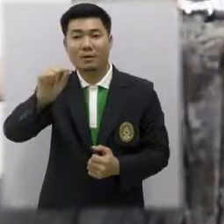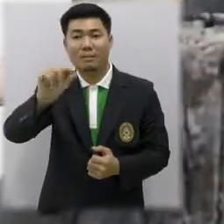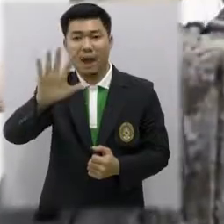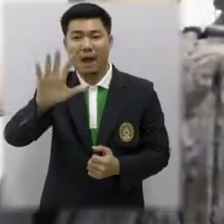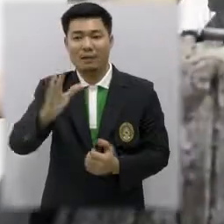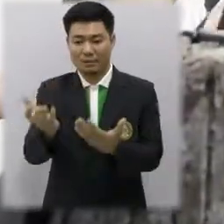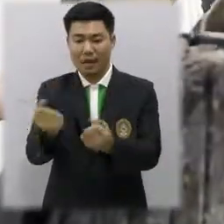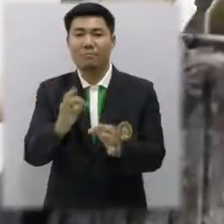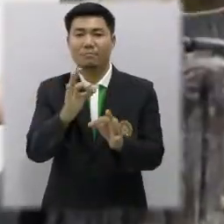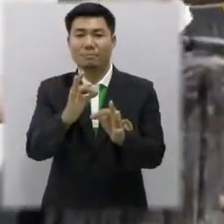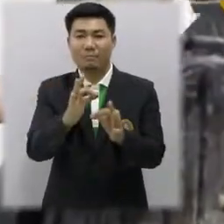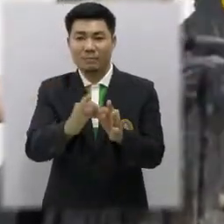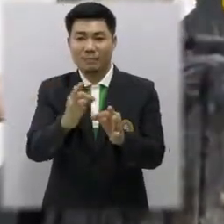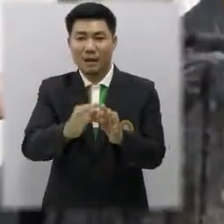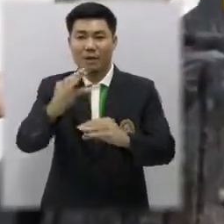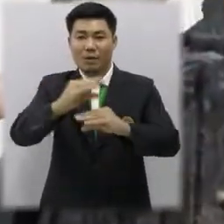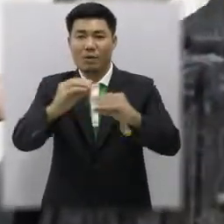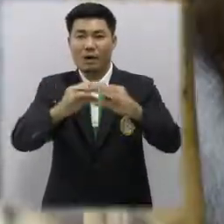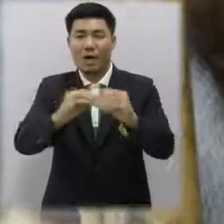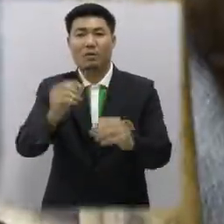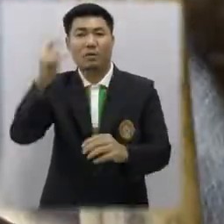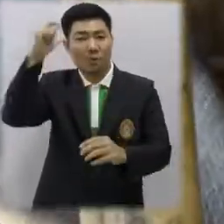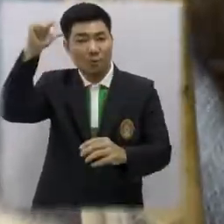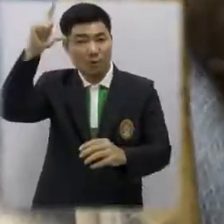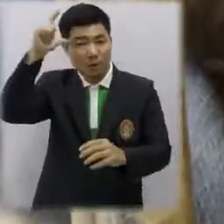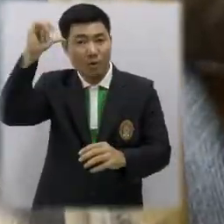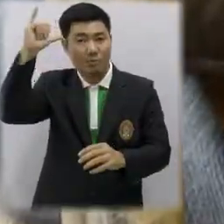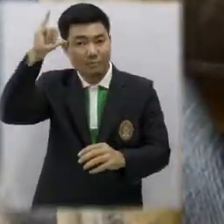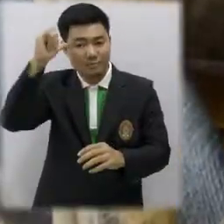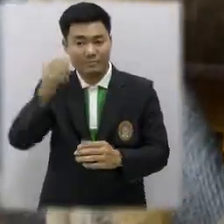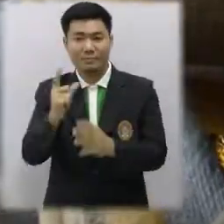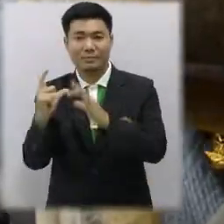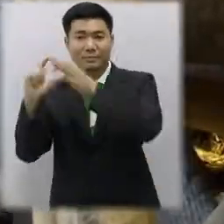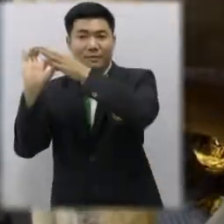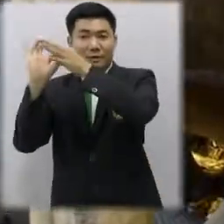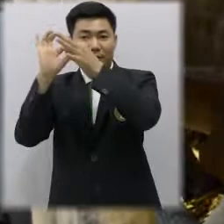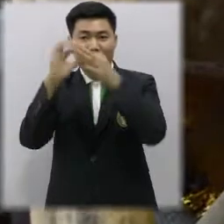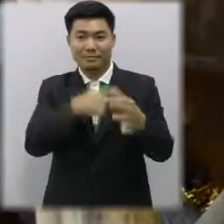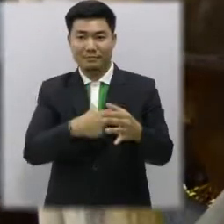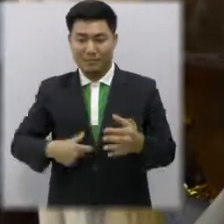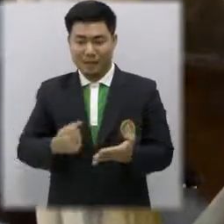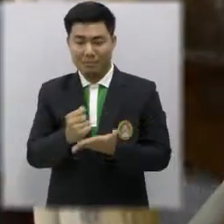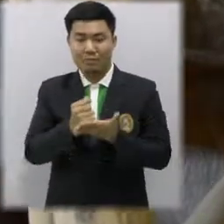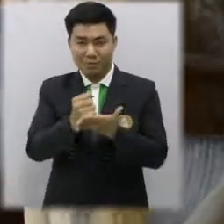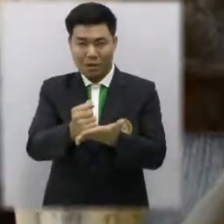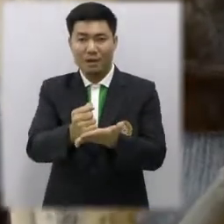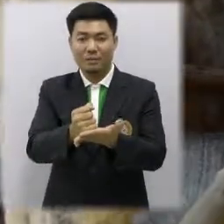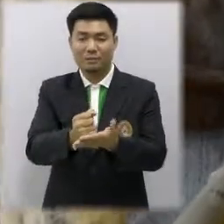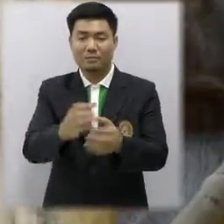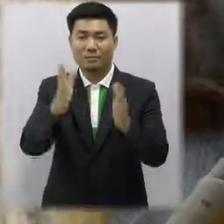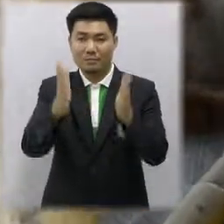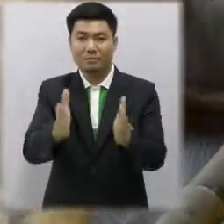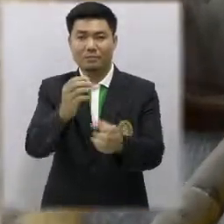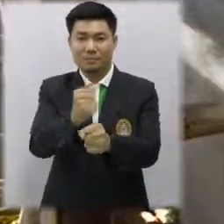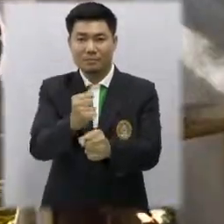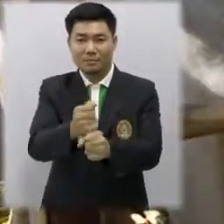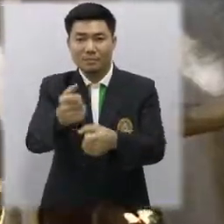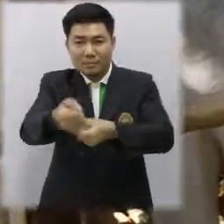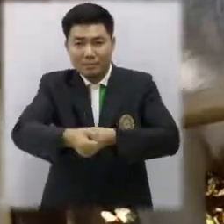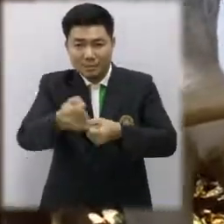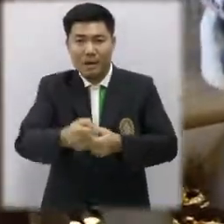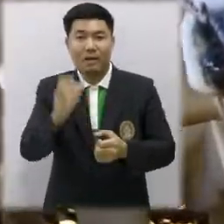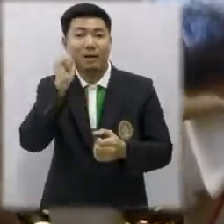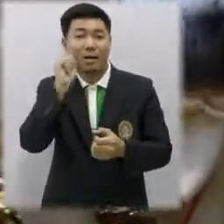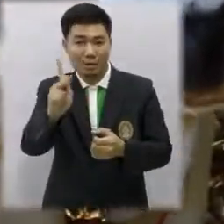นวน25ตัวจากโครงการธนาคารโคกระบือเพื่อเกษตรกรตามพระราชดำริเพื่อนำไปช่วยเหลือเกษตรกร